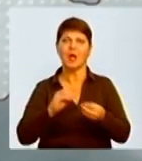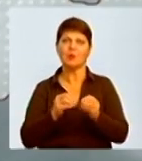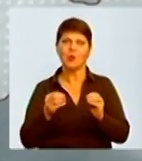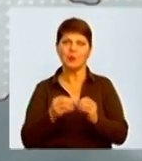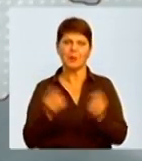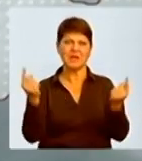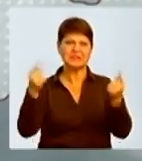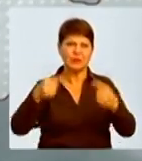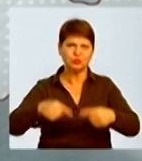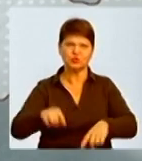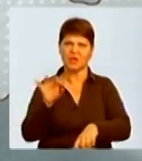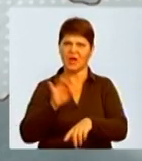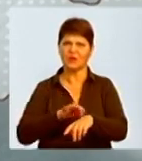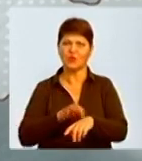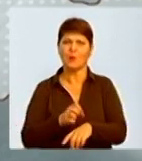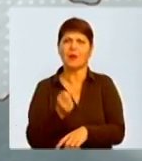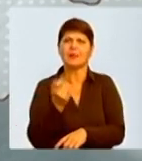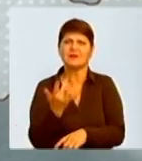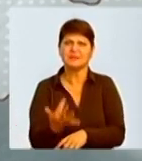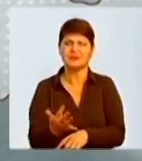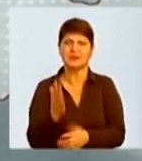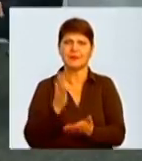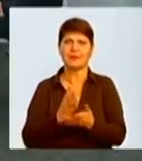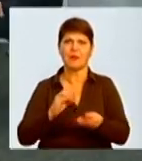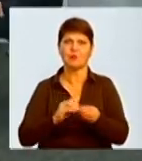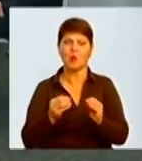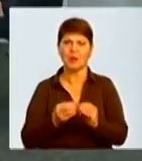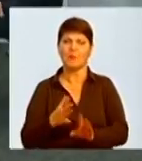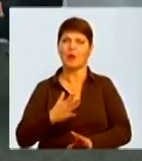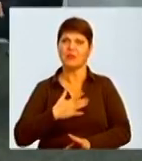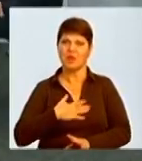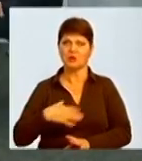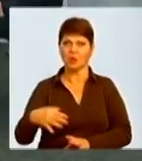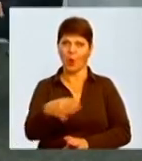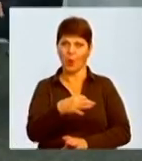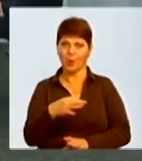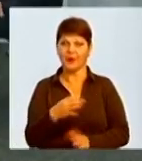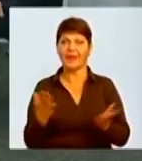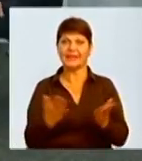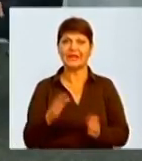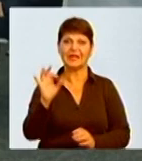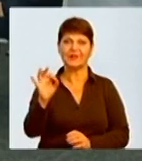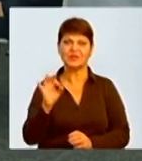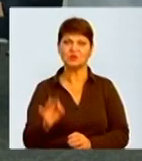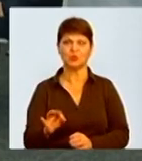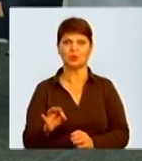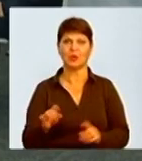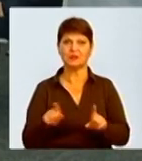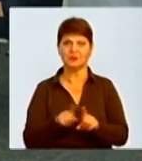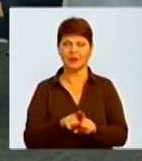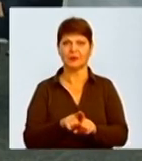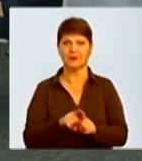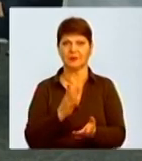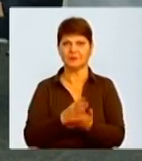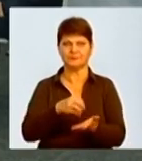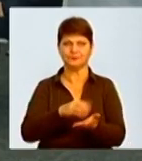запущеності цієї хвороби, наскільки вона є проблемою нашої області? Який відсоток таких випадків фіксуєте? Ну,